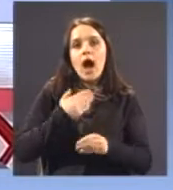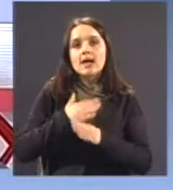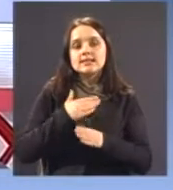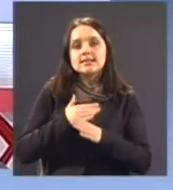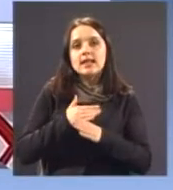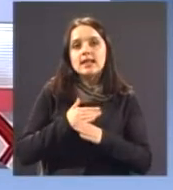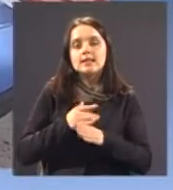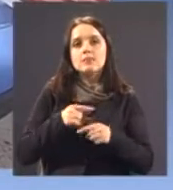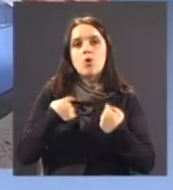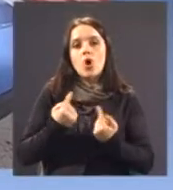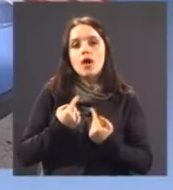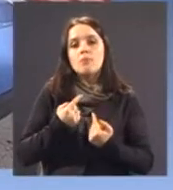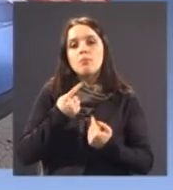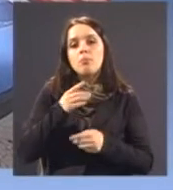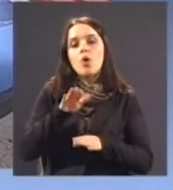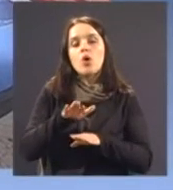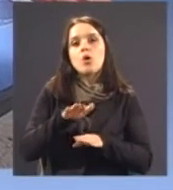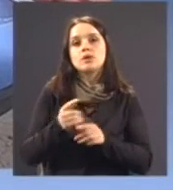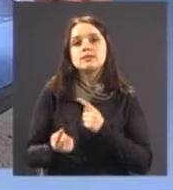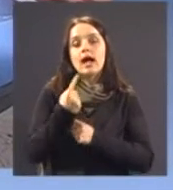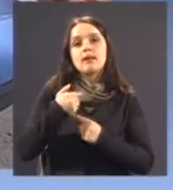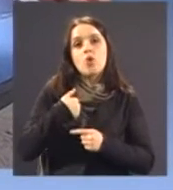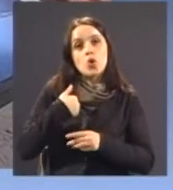moji postali učenici moji